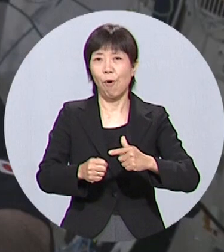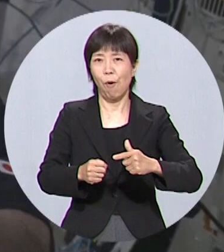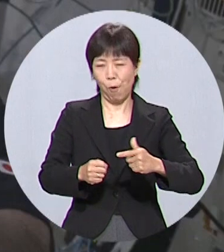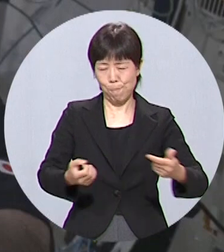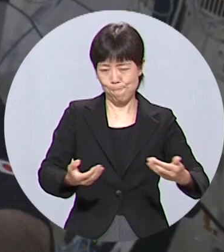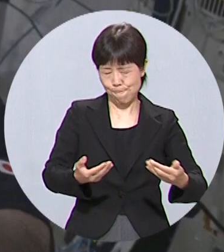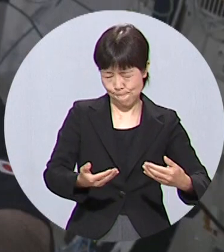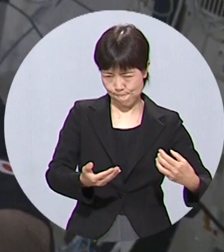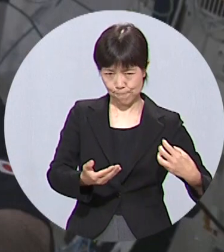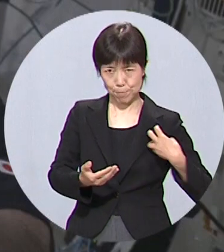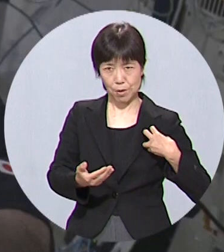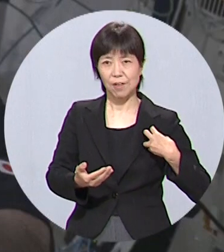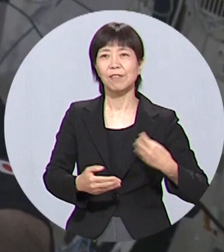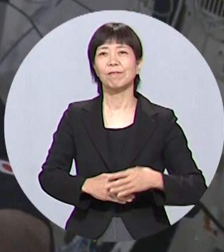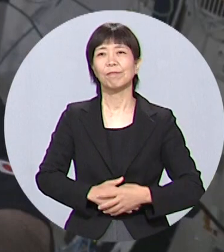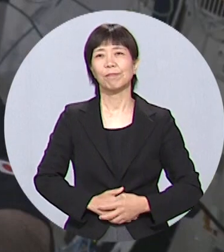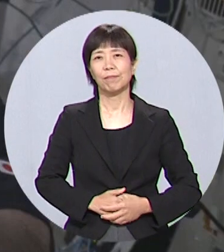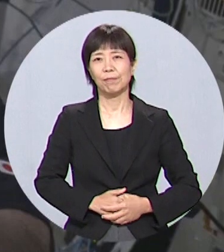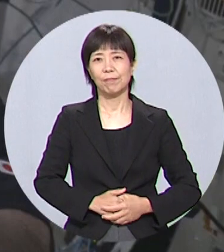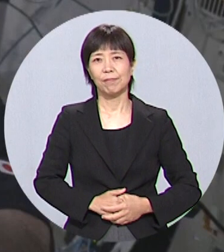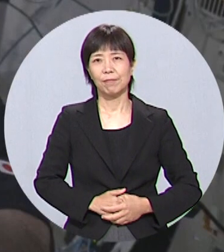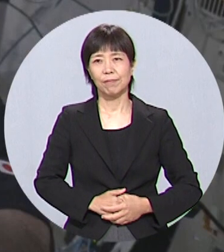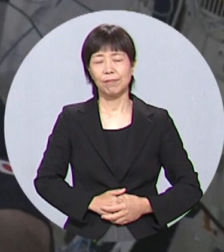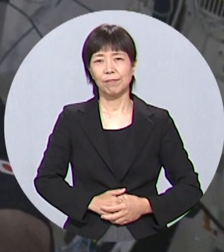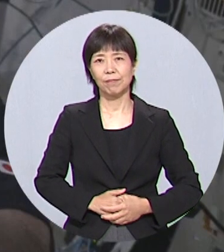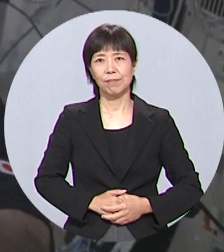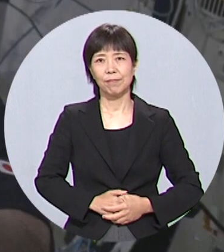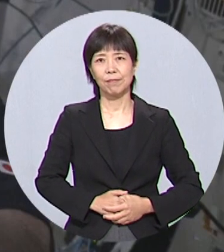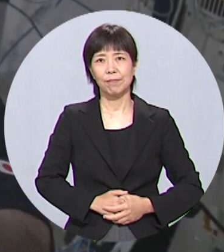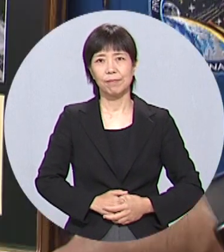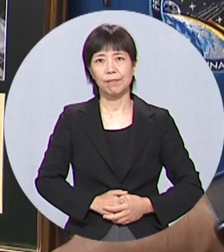さまざまなミッションをこなしました。